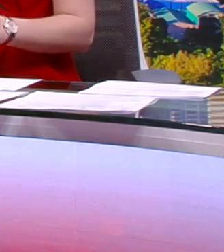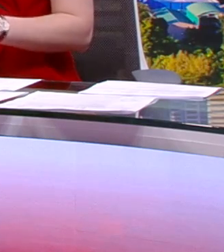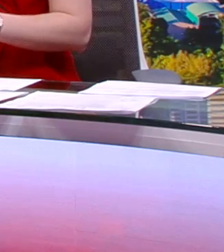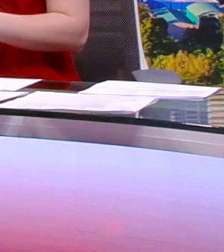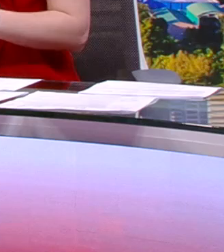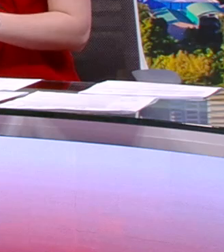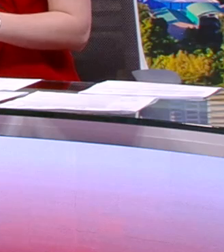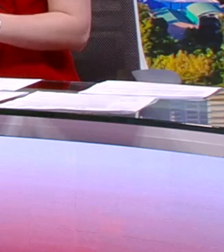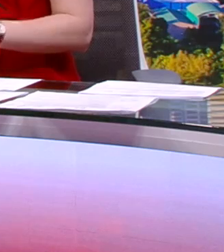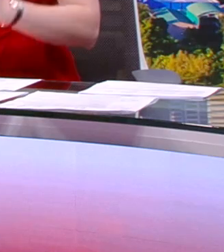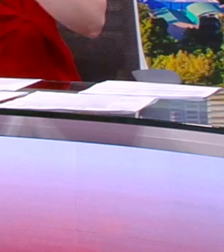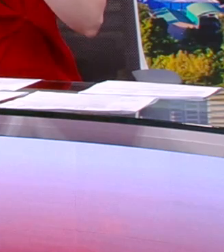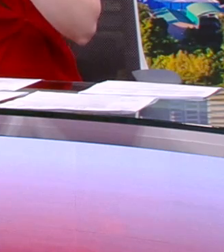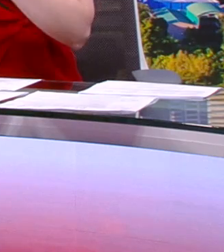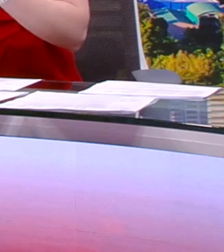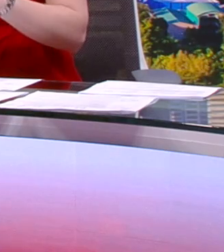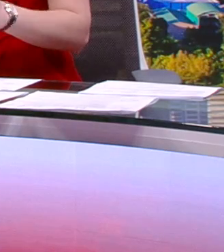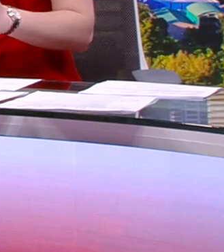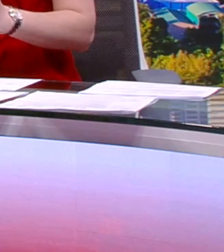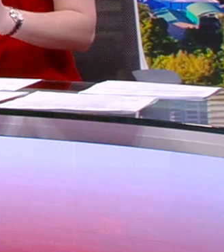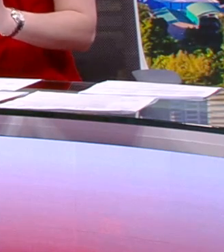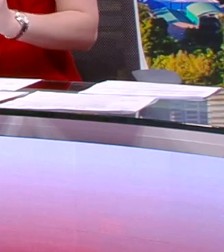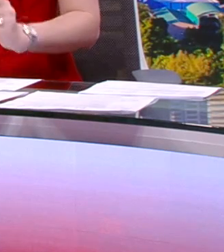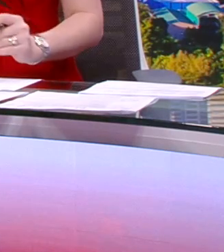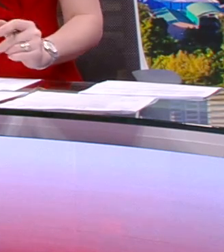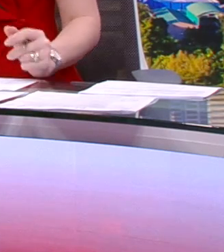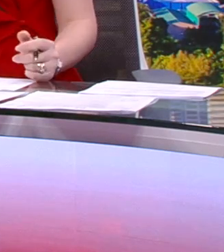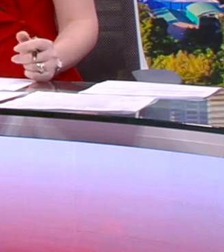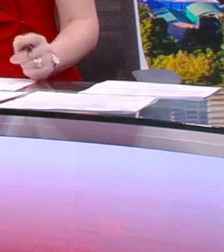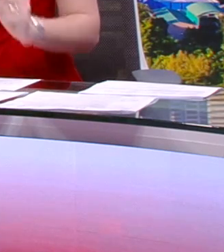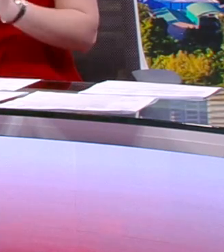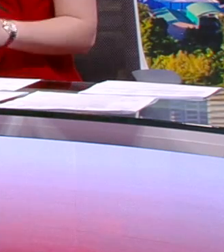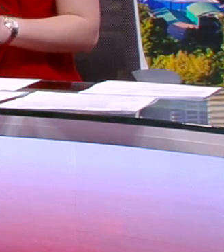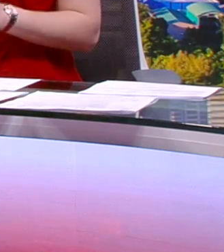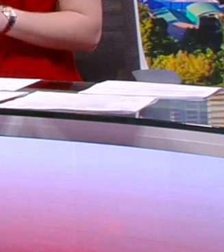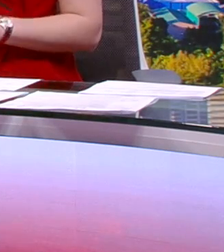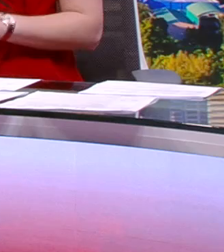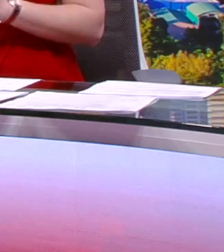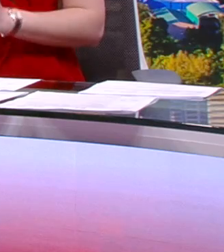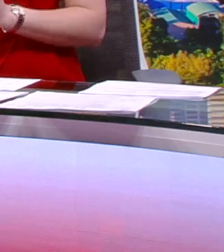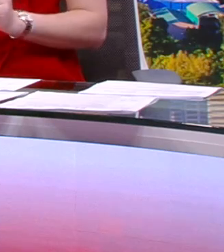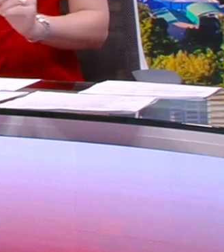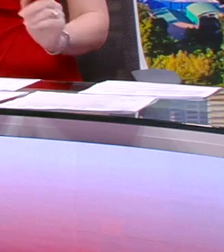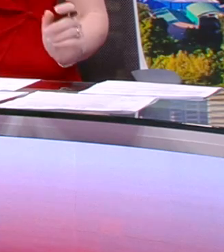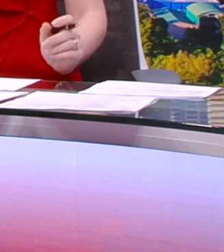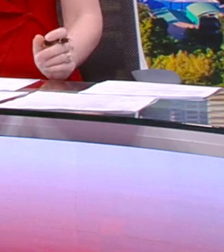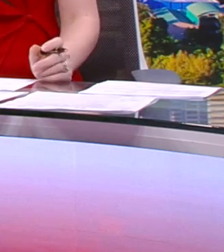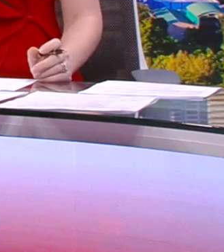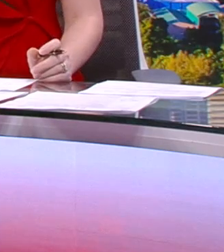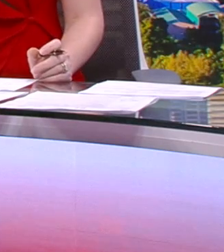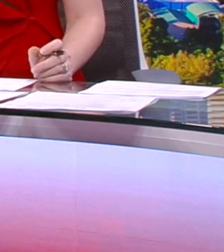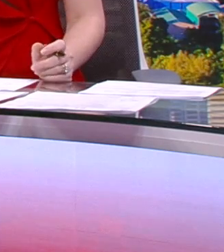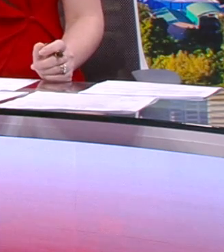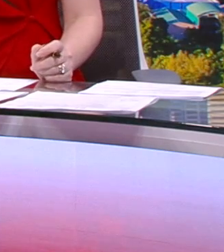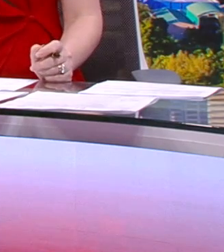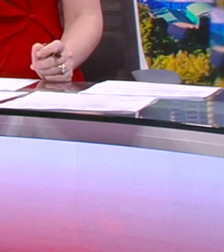ปัญหาเรื่องของพนันออนไลน์เนี่ยเป็นภาพโปรไฟล์เลยน่าเชื่อถือนะอย่างเงี้น่าเชื่อถือเอาจริงๆเพจนี้เป็นเพจจริงหรือว่าเพจปลอมนะ